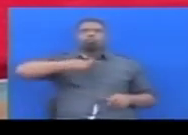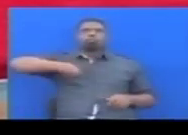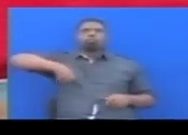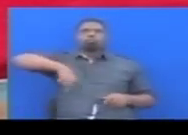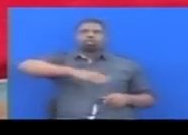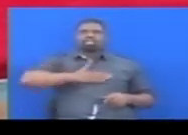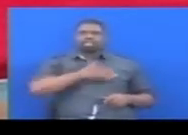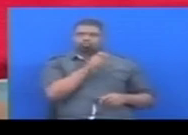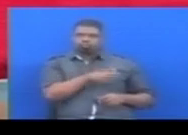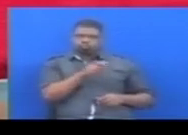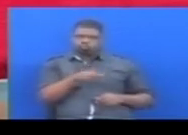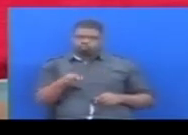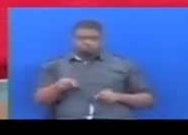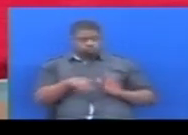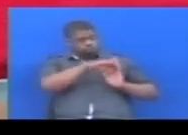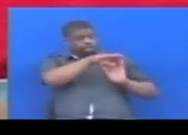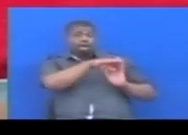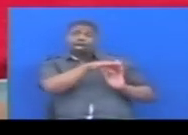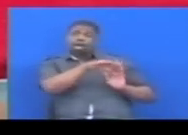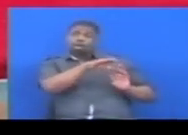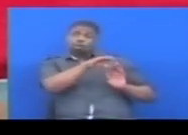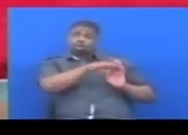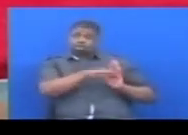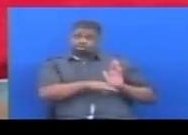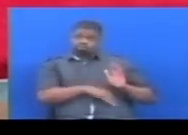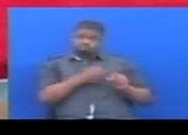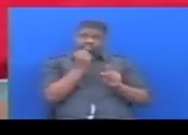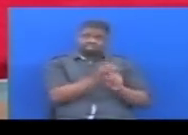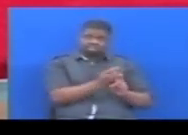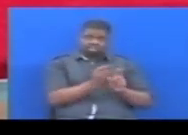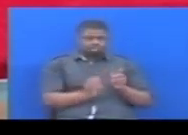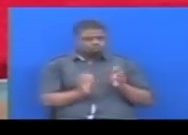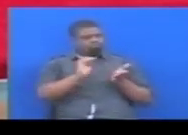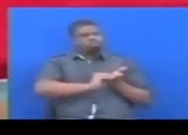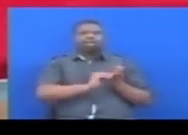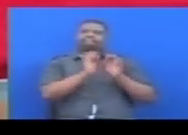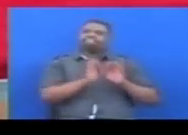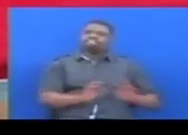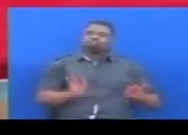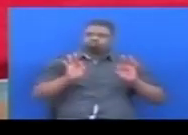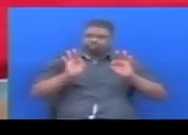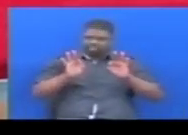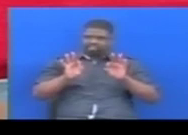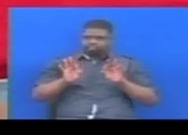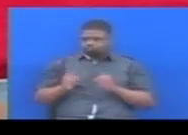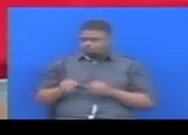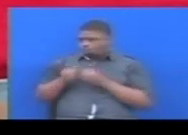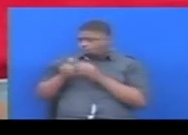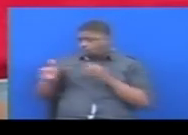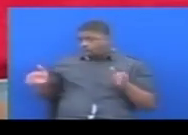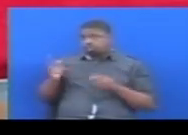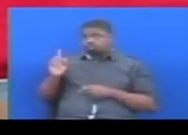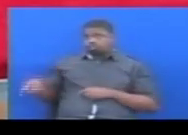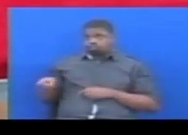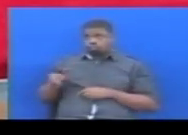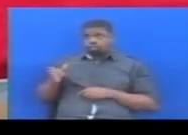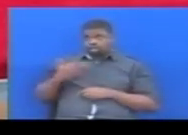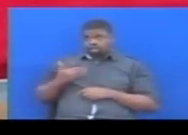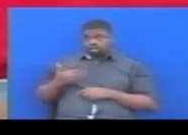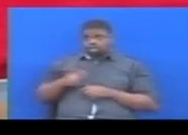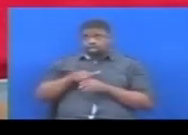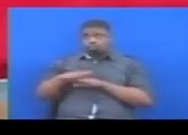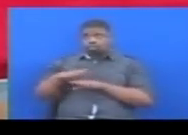kwamba utaratibu wa kufuatilia assessment huu tumeweka vizuri na tumeweka bayana. Tutakapokutana nitamuelekeza vizuri namna ambavyo